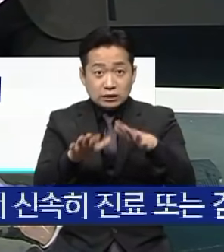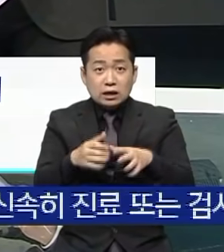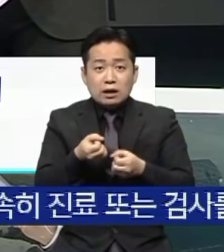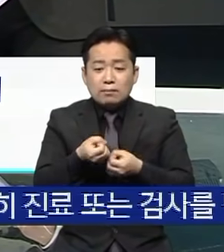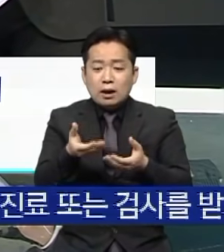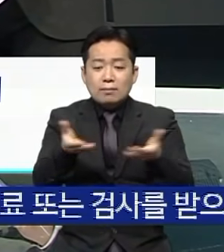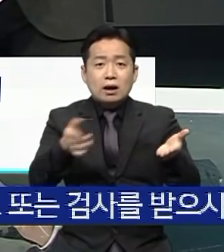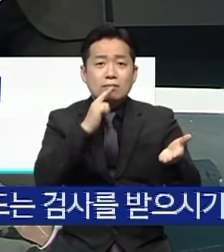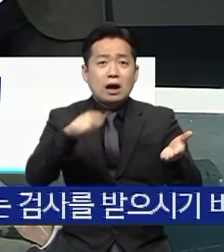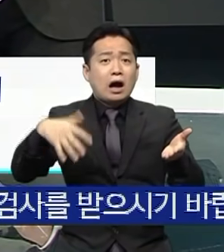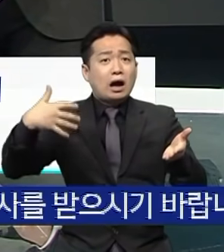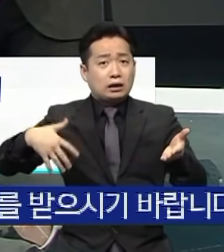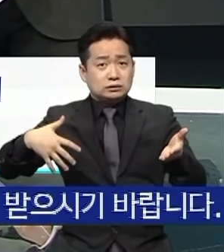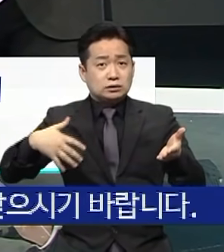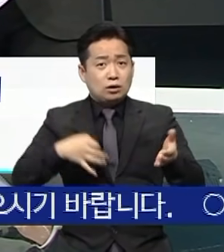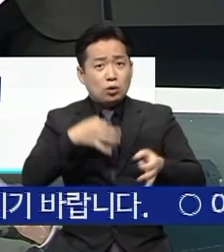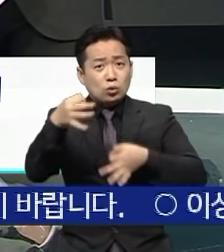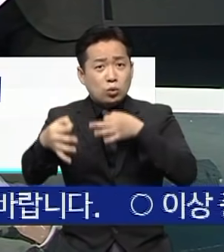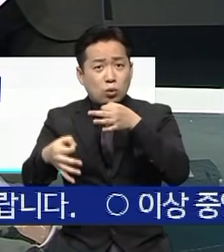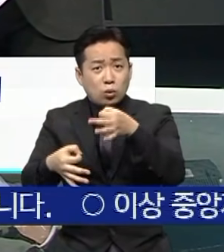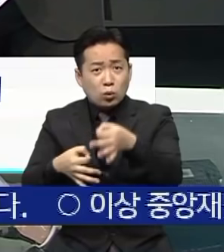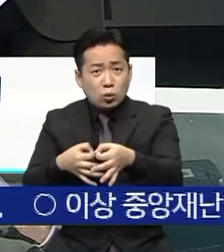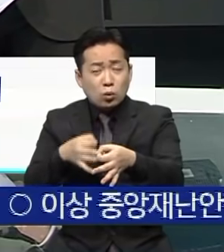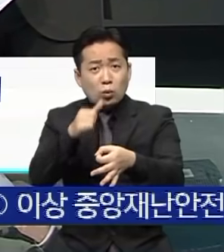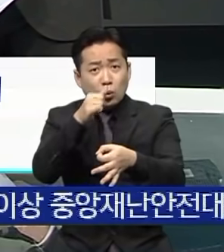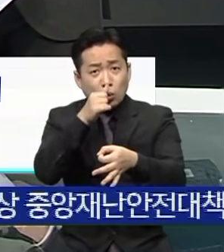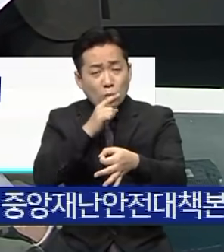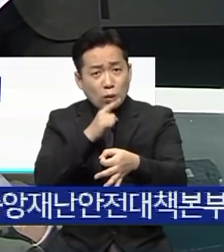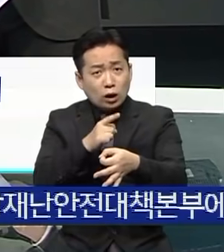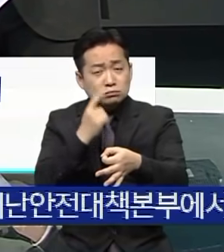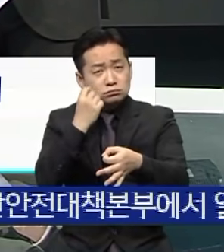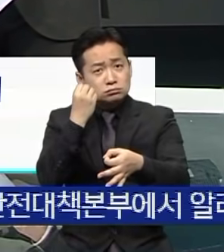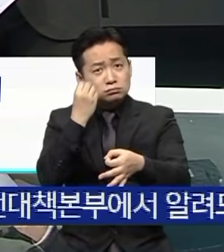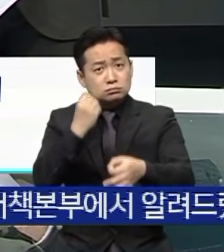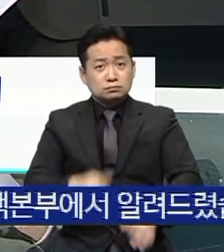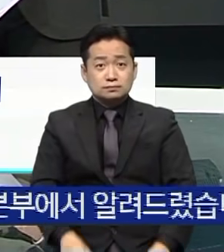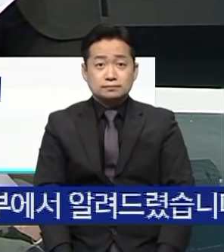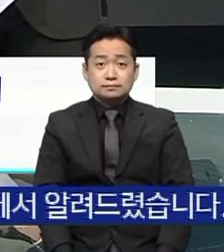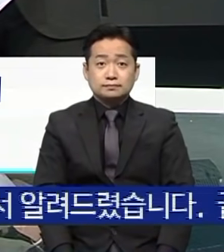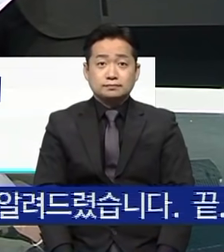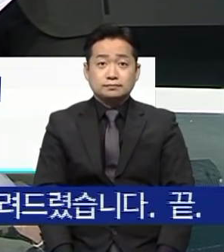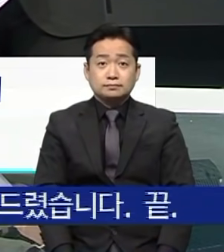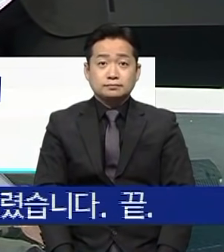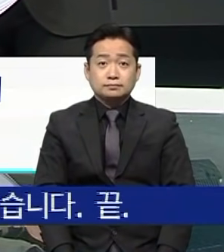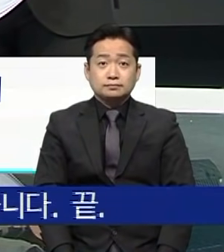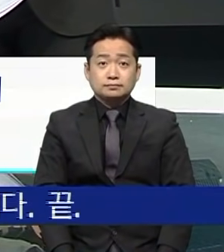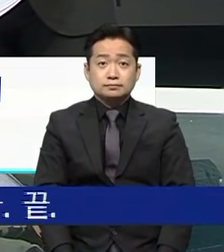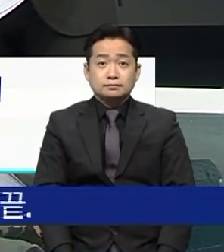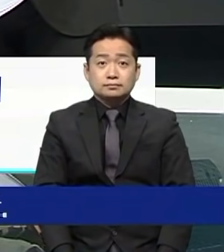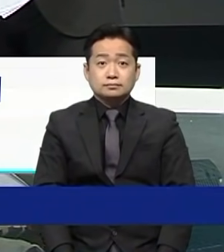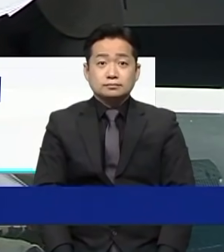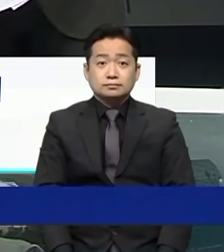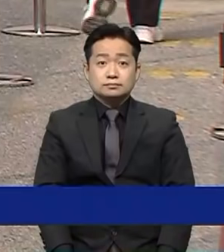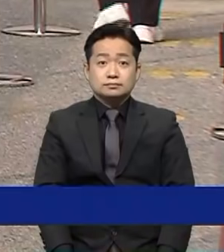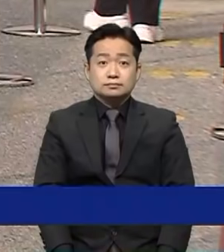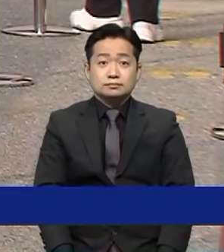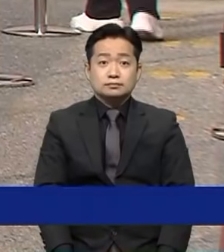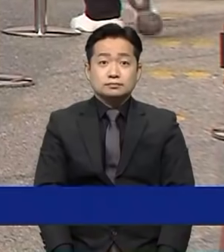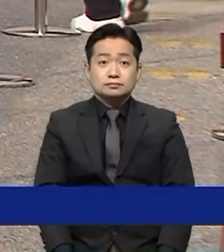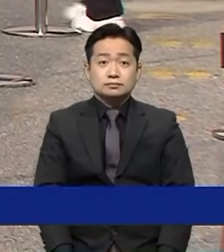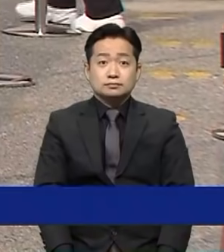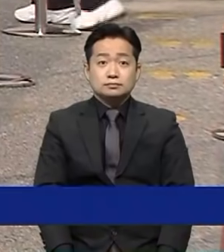다 전달되지 않아서 돈을 내야 한다고 하는 곳도 있습니다. 김영래 기자가 취재했습니다.